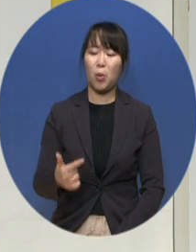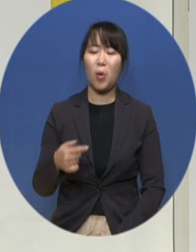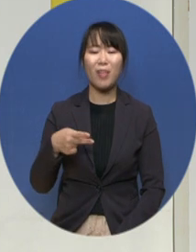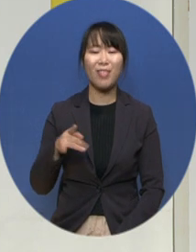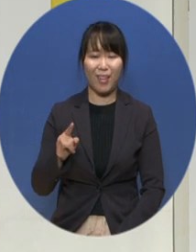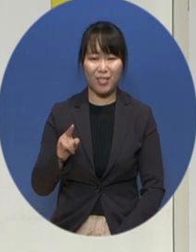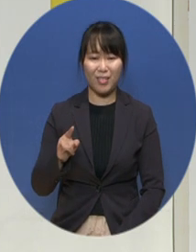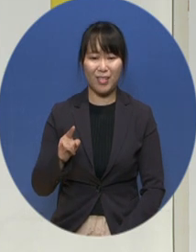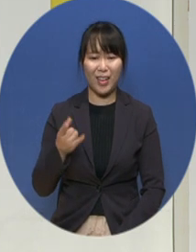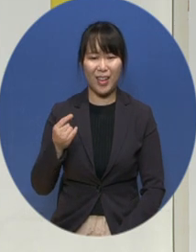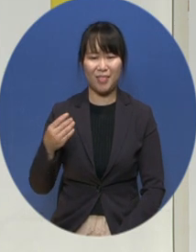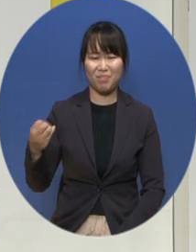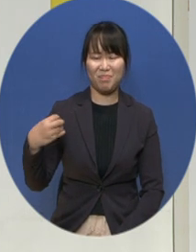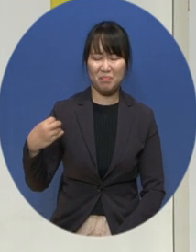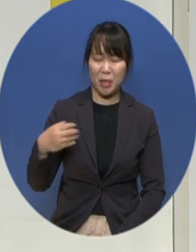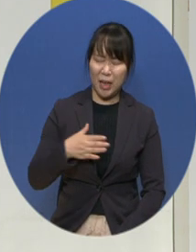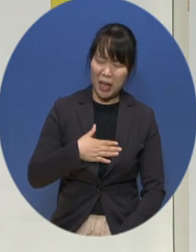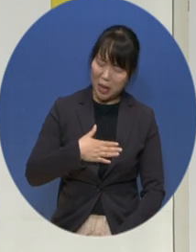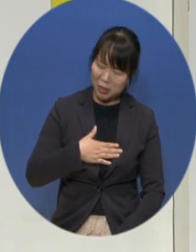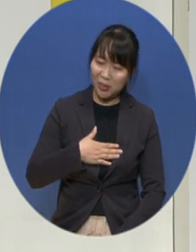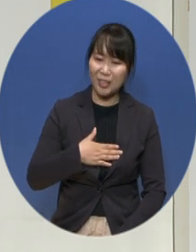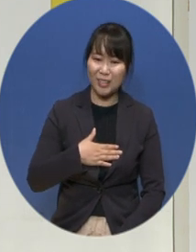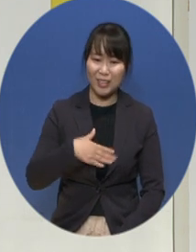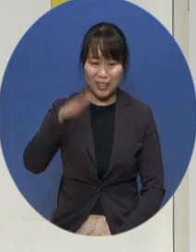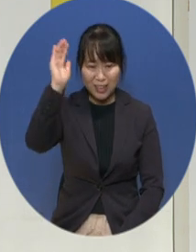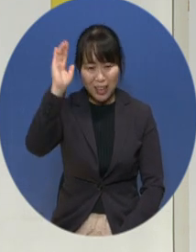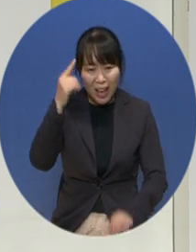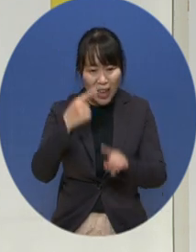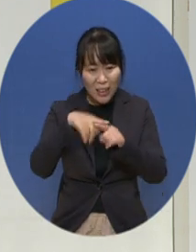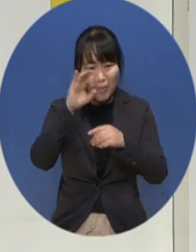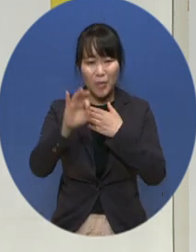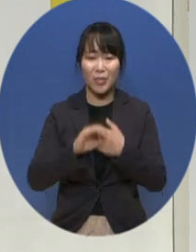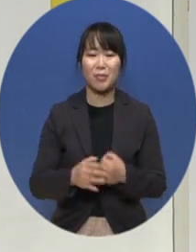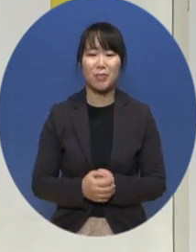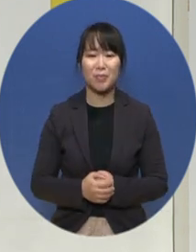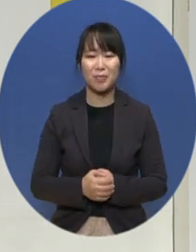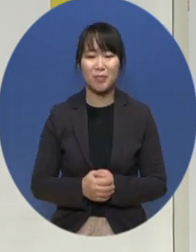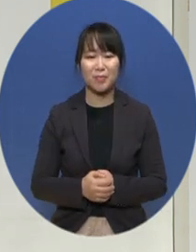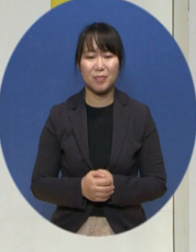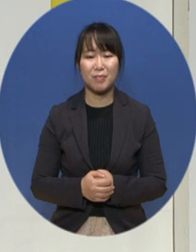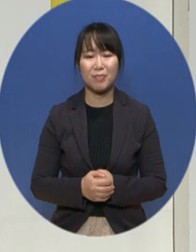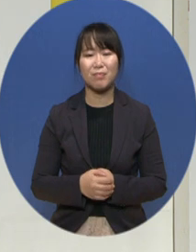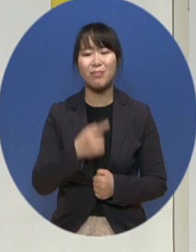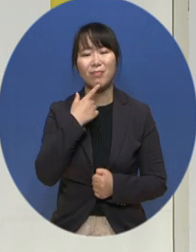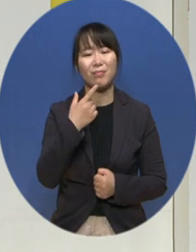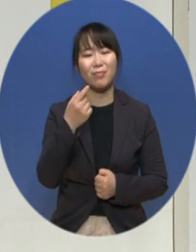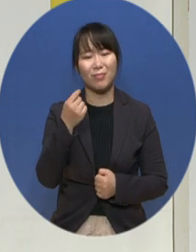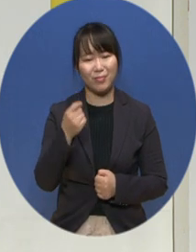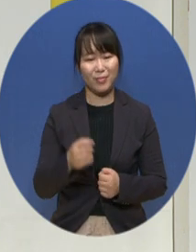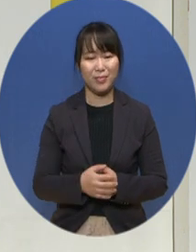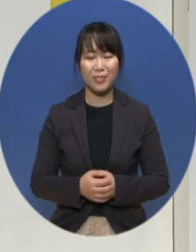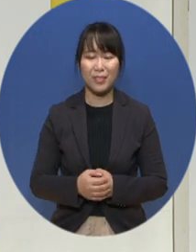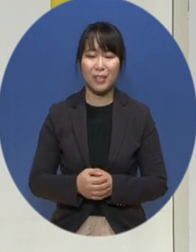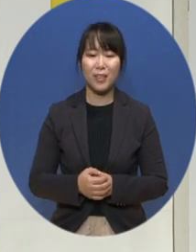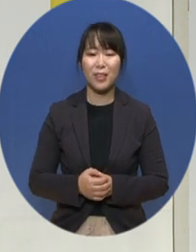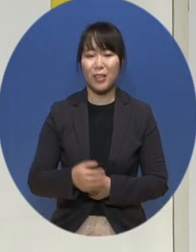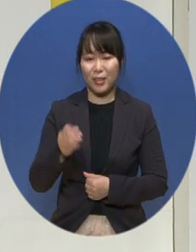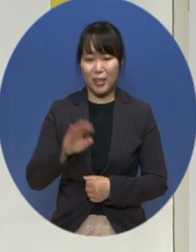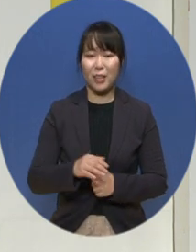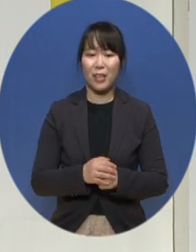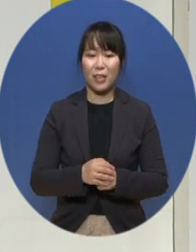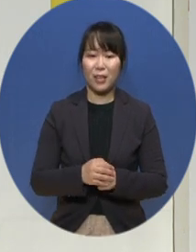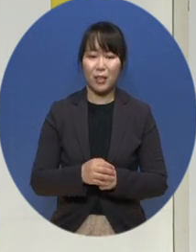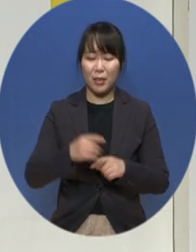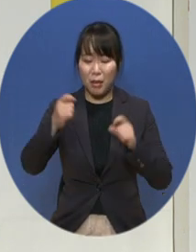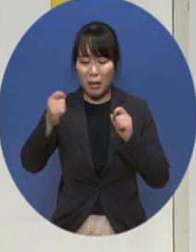얘기를 또 할까봐 아 하다 보면 딱 그렇게 아니잖아요 그래서 이렇게 5편 하셔 가지고 어제 우주 예 근데 이제 그렇게